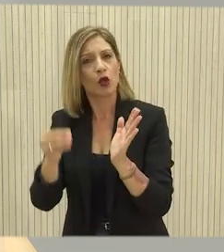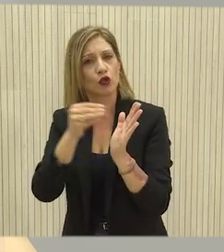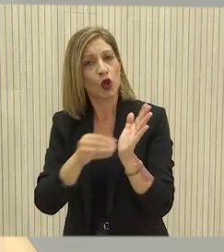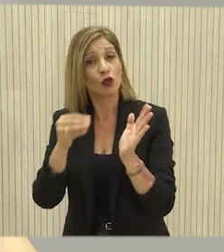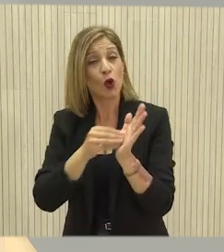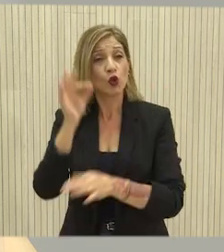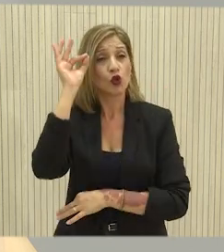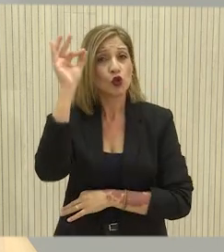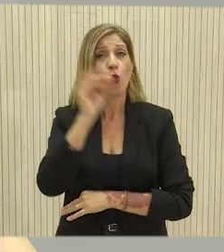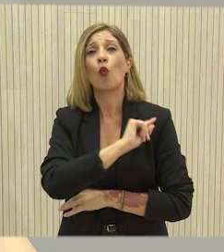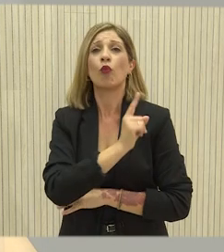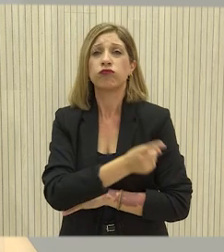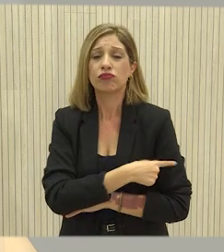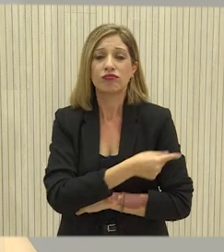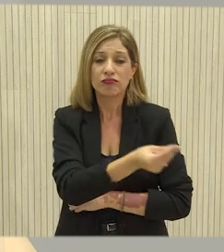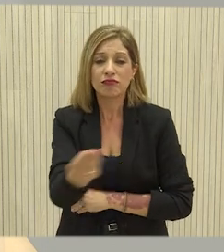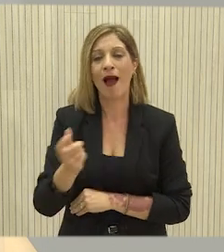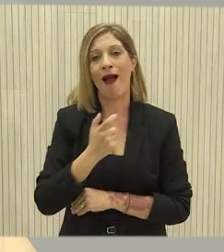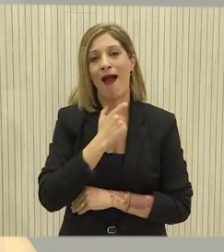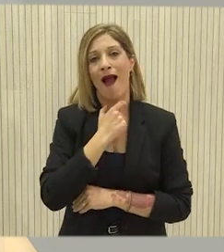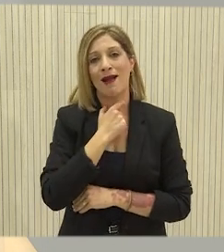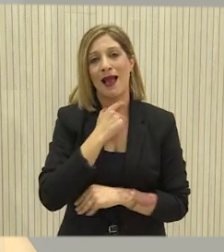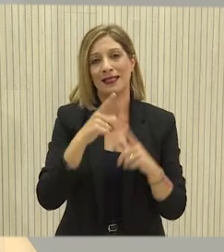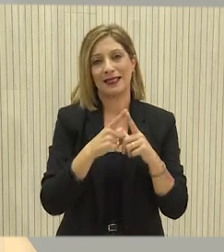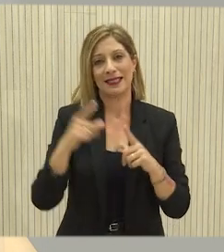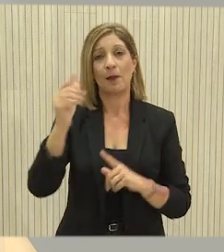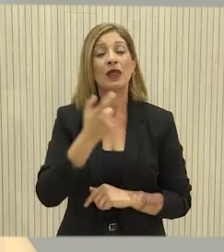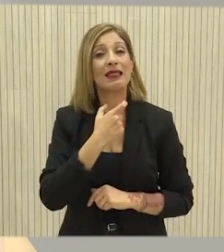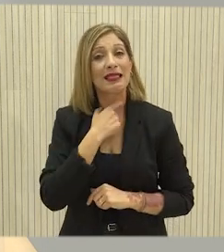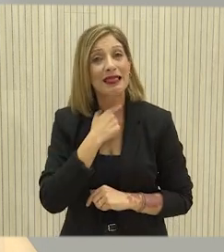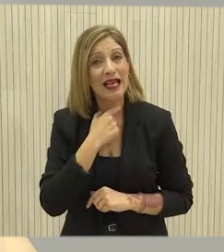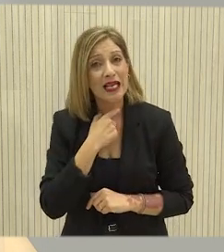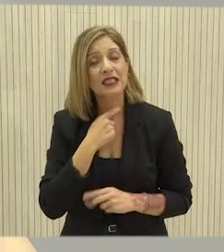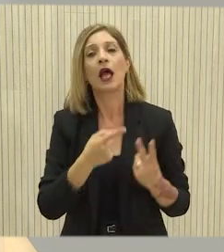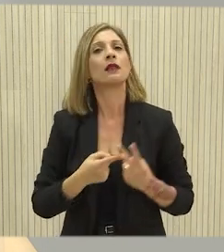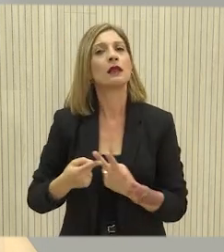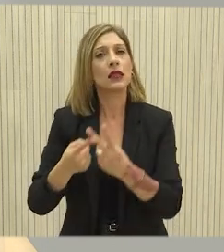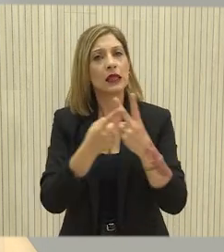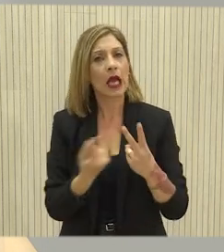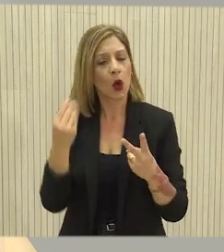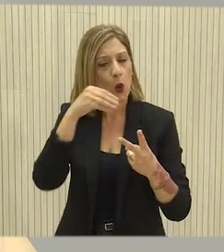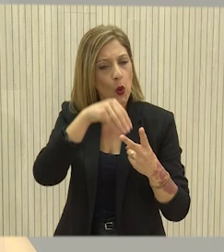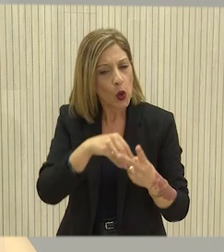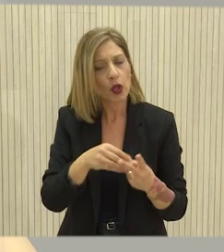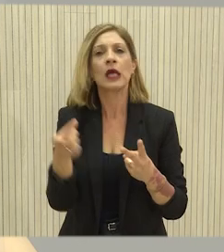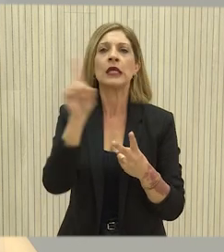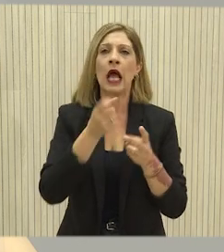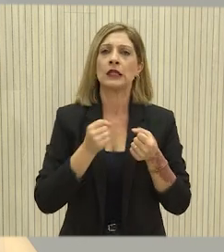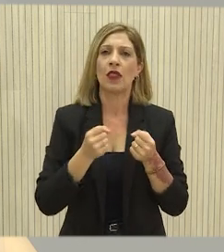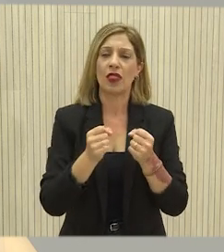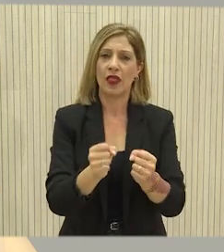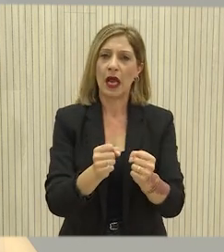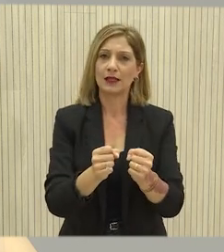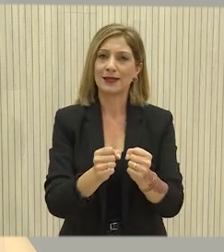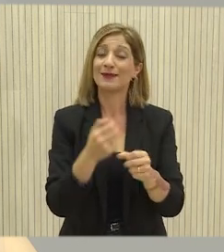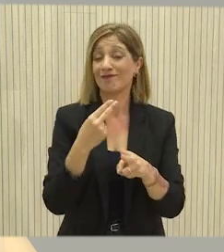απόκτηση σημαντικής δυναμικής και αναγέννησης του πρωτογενούς τομέα με την αξιοποίηση της τεχνολογίας και άλλων δράσεων, ούτως